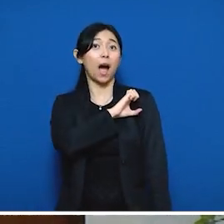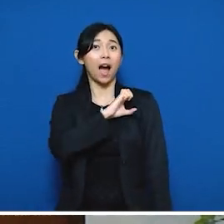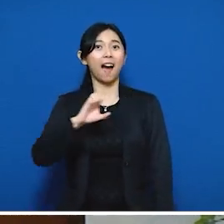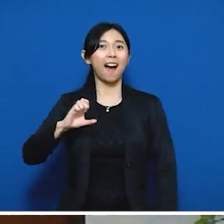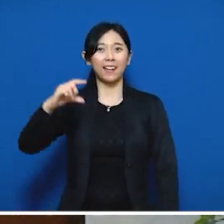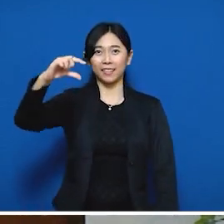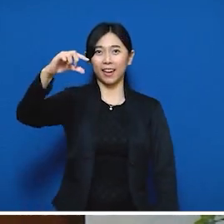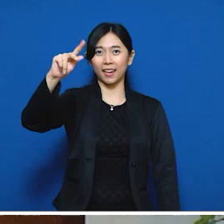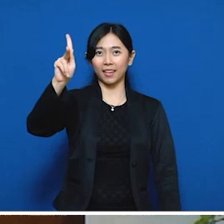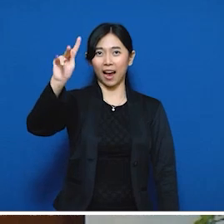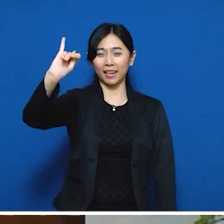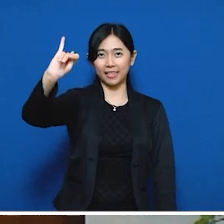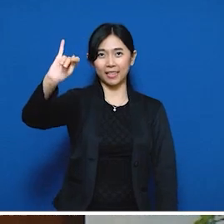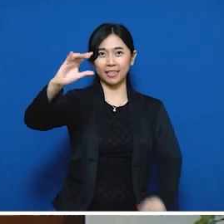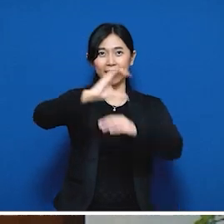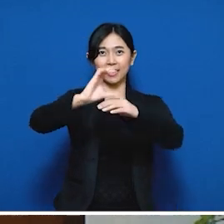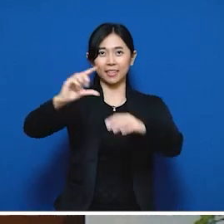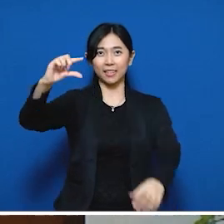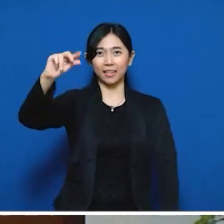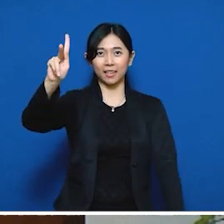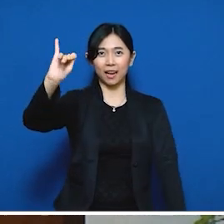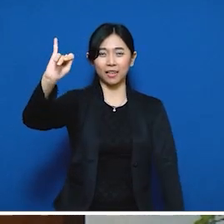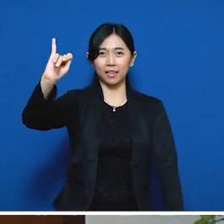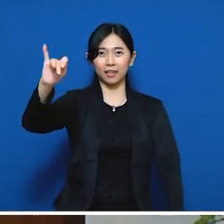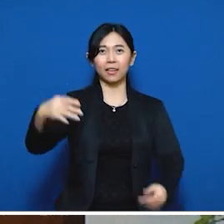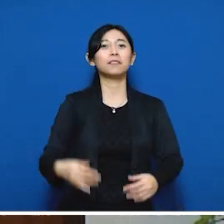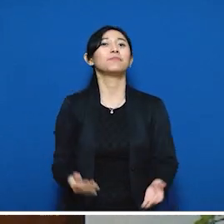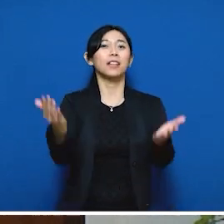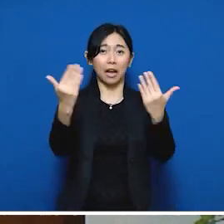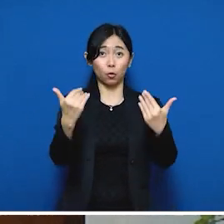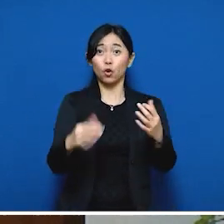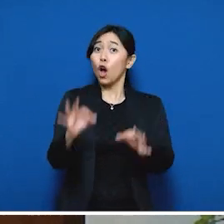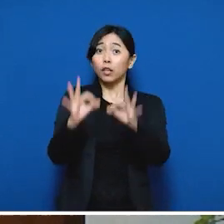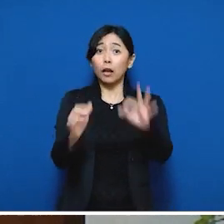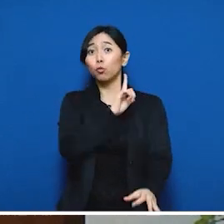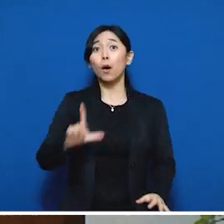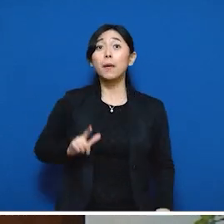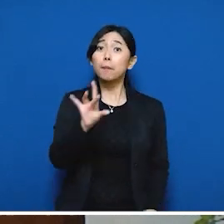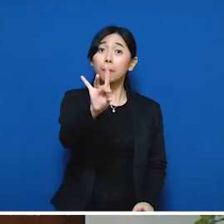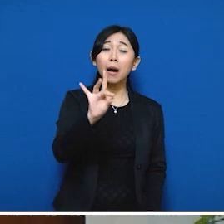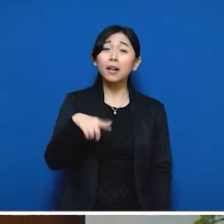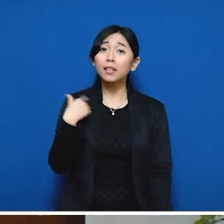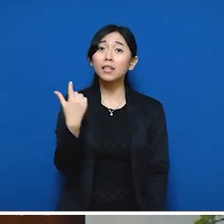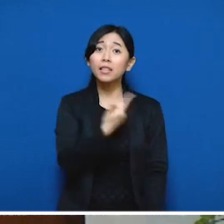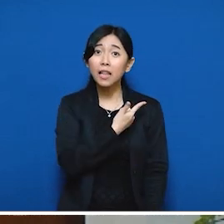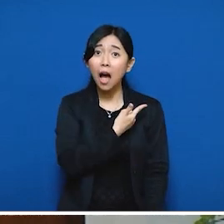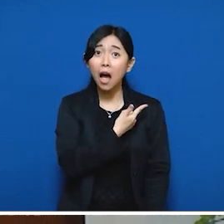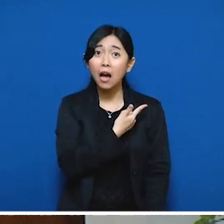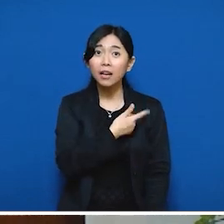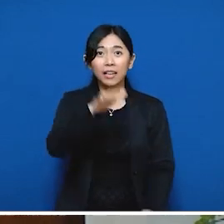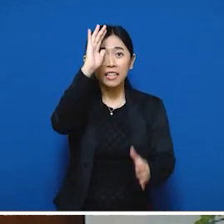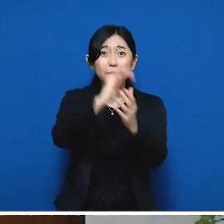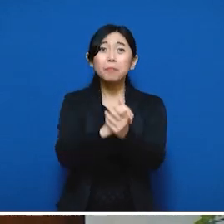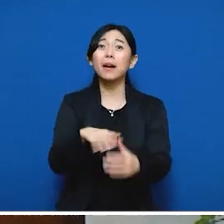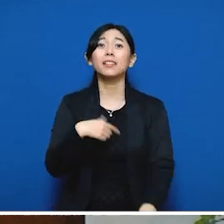boleh menjadi inspirasi bagi kita. Apabila Tuhan memanggil kita, maka pengetahuan iman